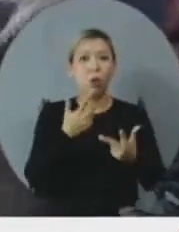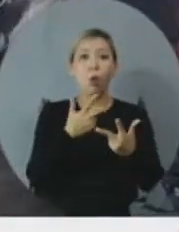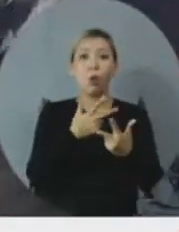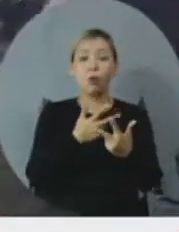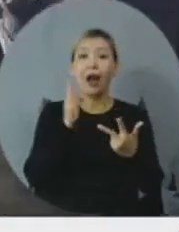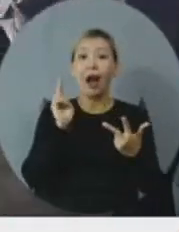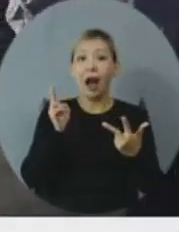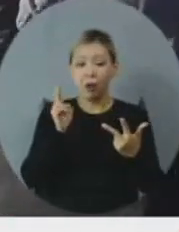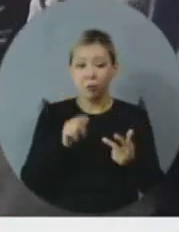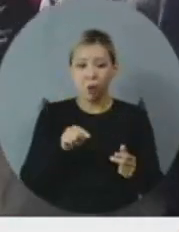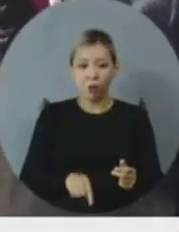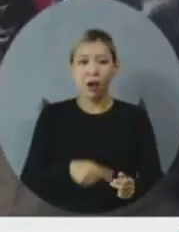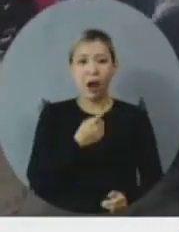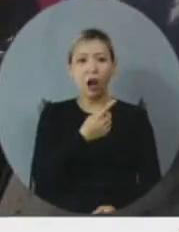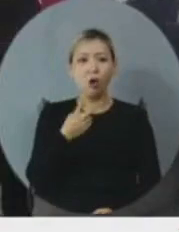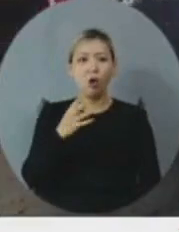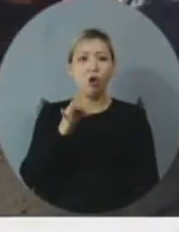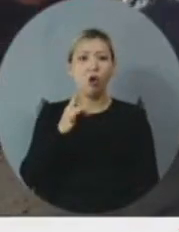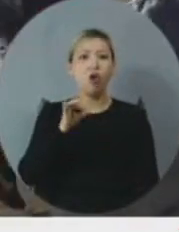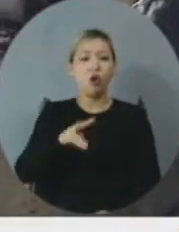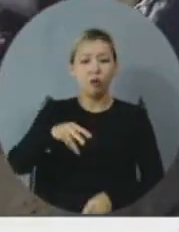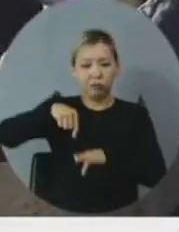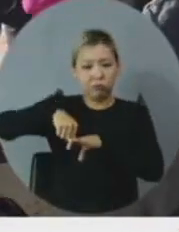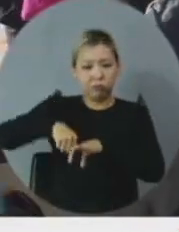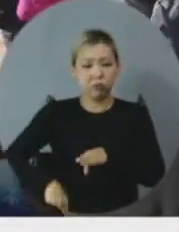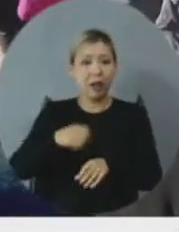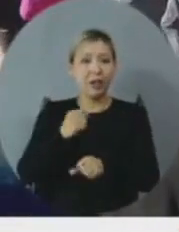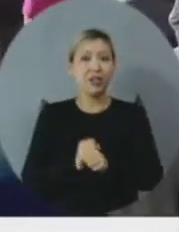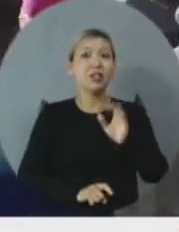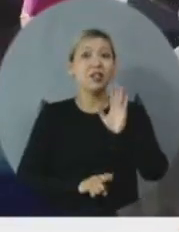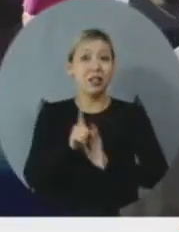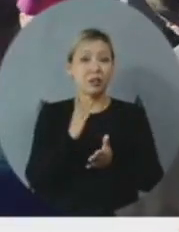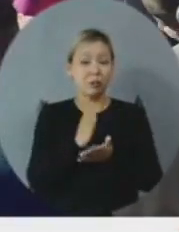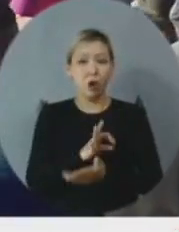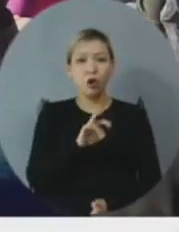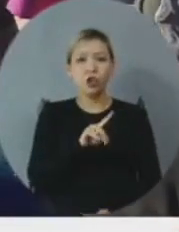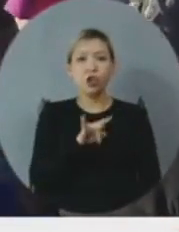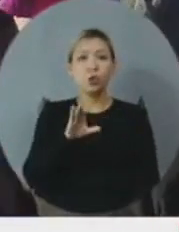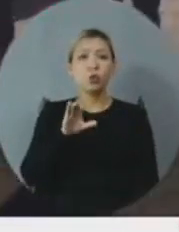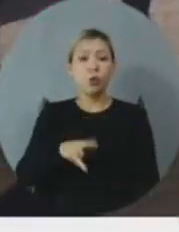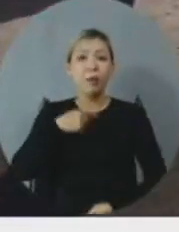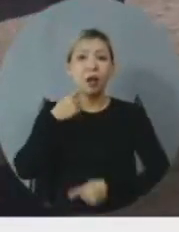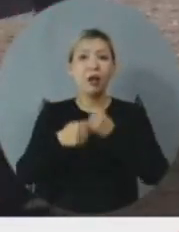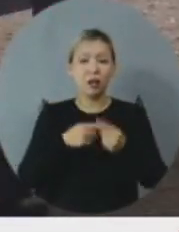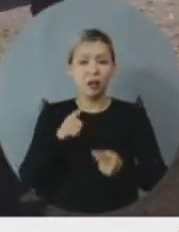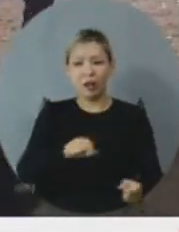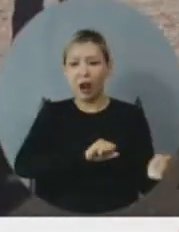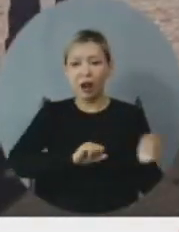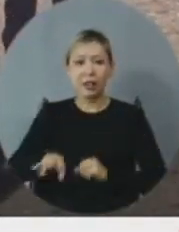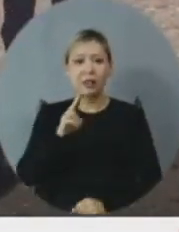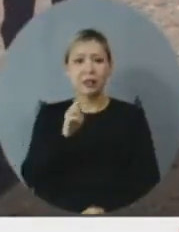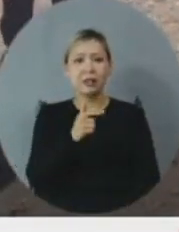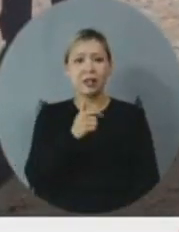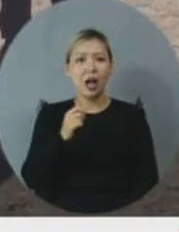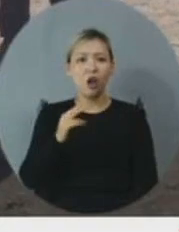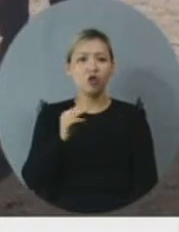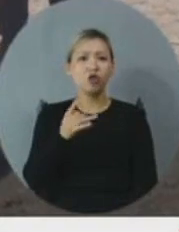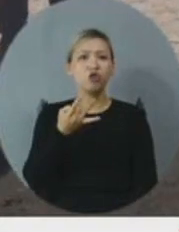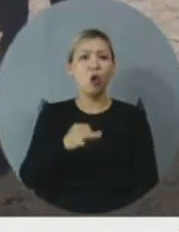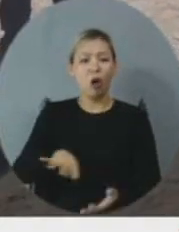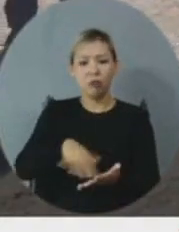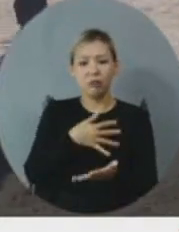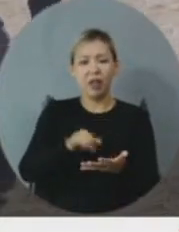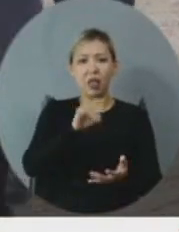3 сайхан компани өнөөдөр 12 өрмийн цоог ух ажлаа эхлүүлсэн байна. Үлзэс сумынхны хэлж байгаагаар энэ компани хаягдал цагаан шах хүмүүсмлийг ээлцэд